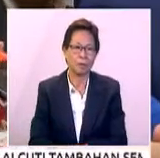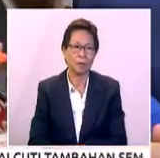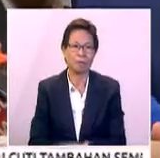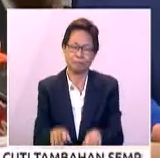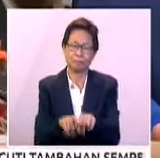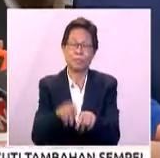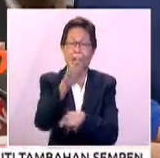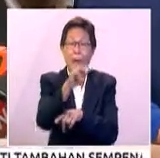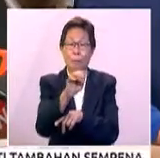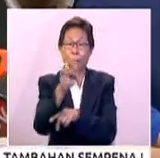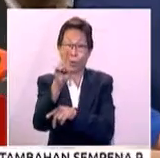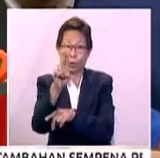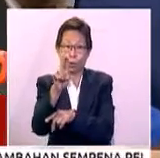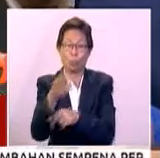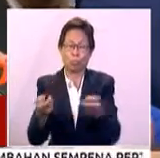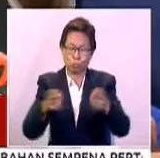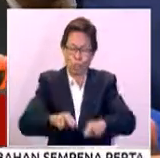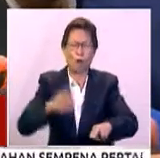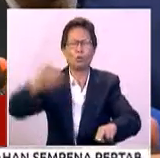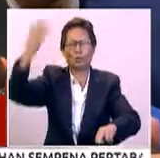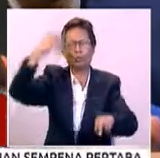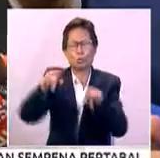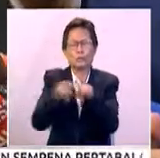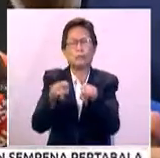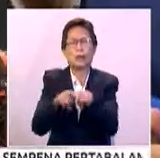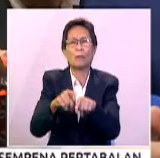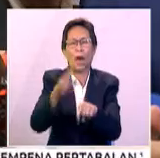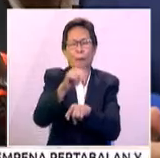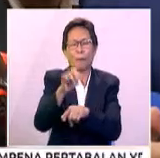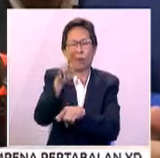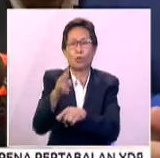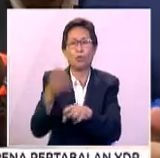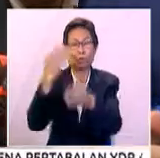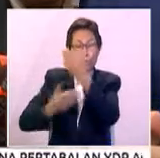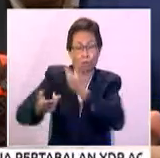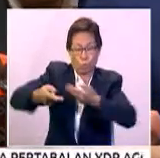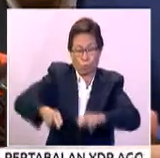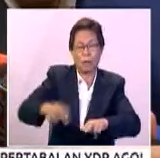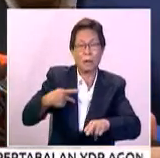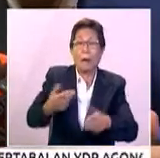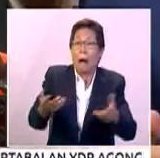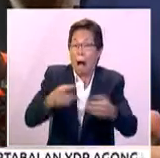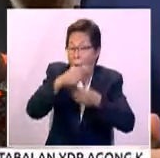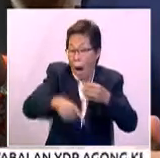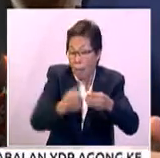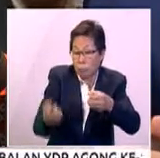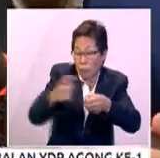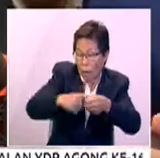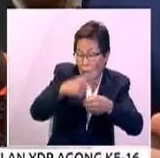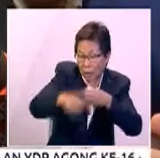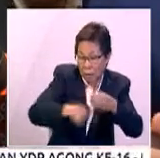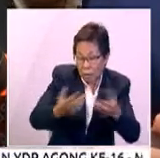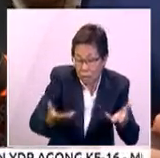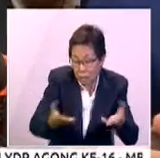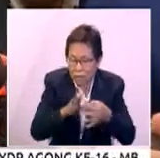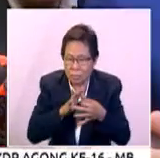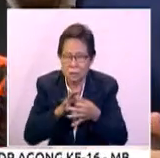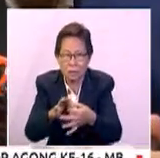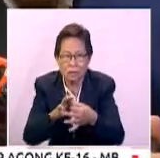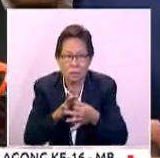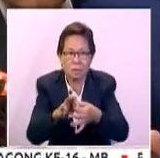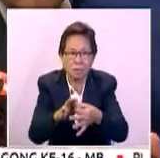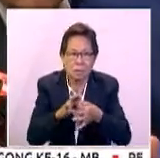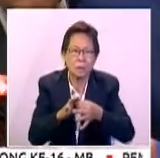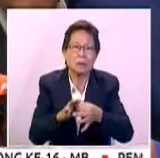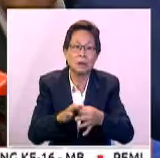MOU yang sudah dimeterai itu tentang cara bagaimana kita boleh bekerjasama untuk mengelakkan apa-apa krisis